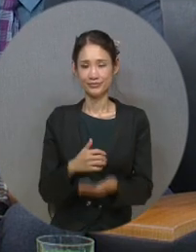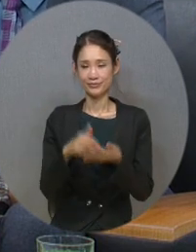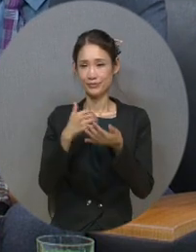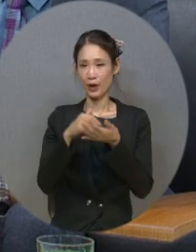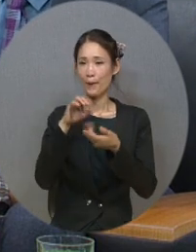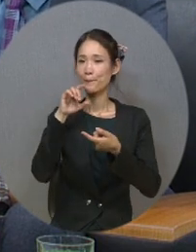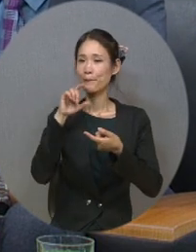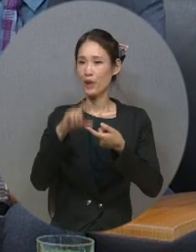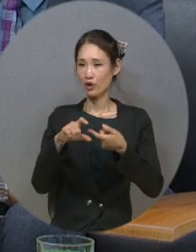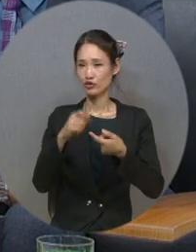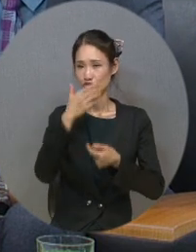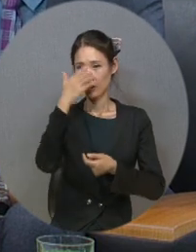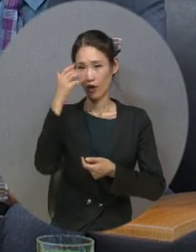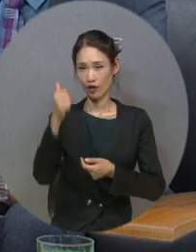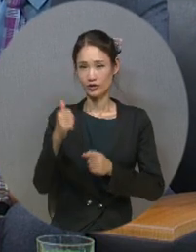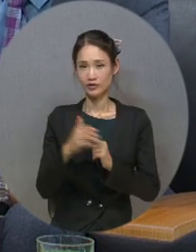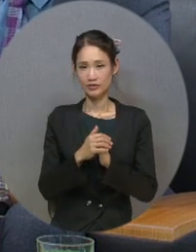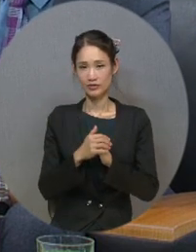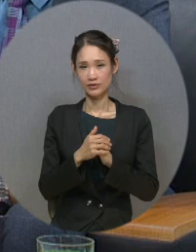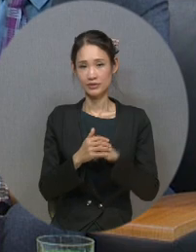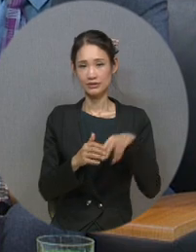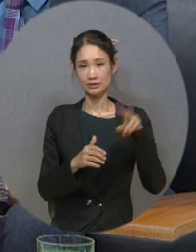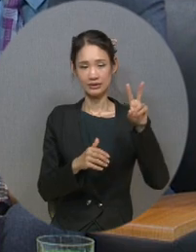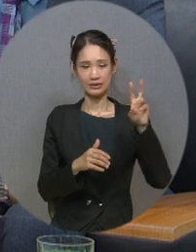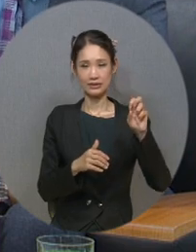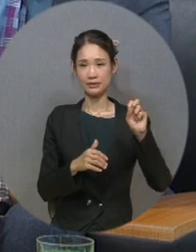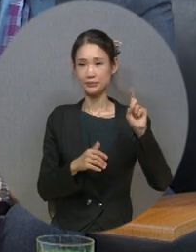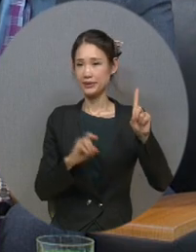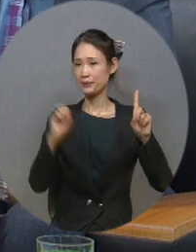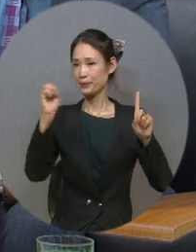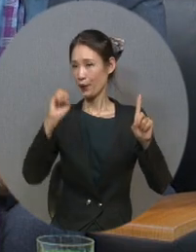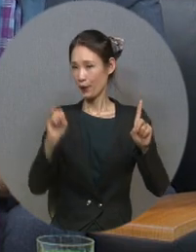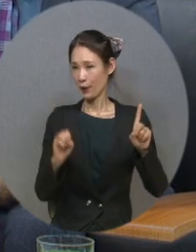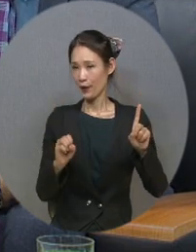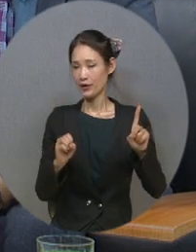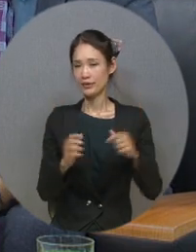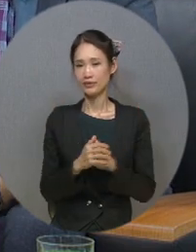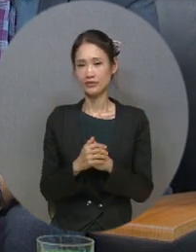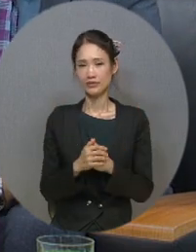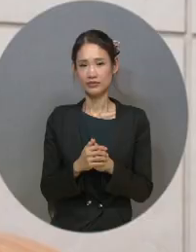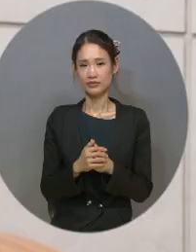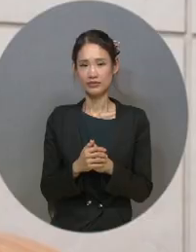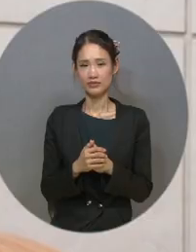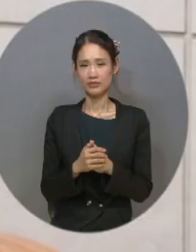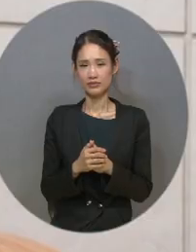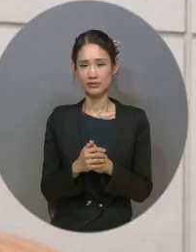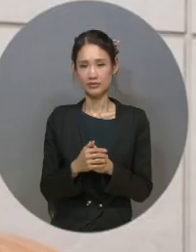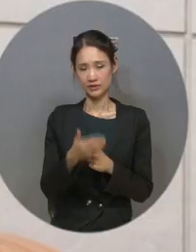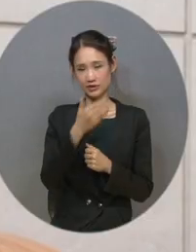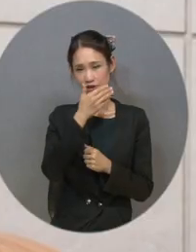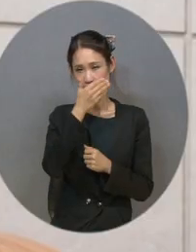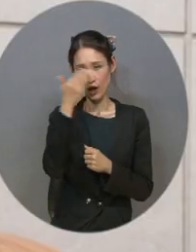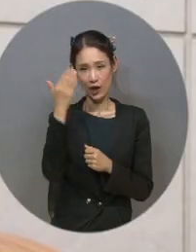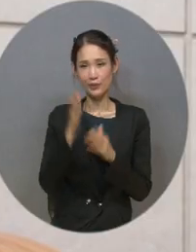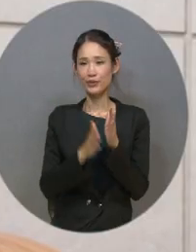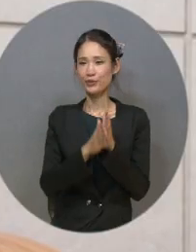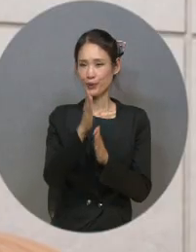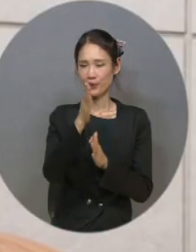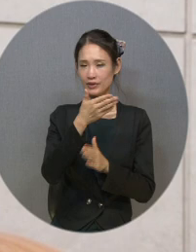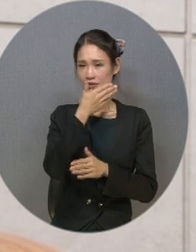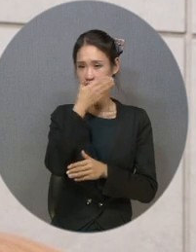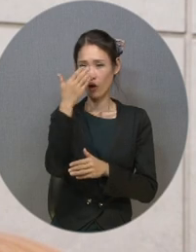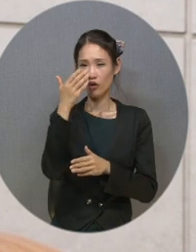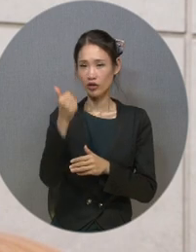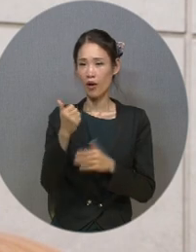청년 인구의 비율이 21%입니다. 그런 차원에서 이 젊은 도시, 청년이 많은